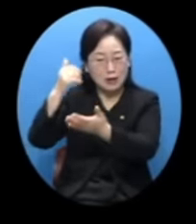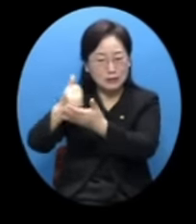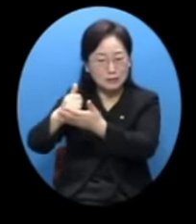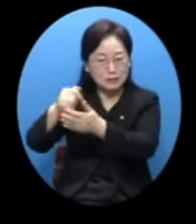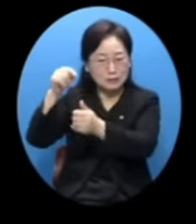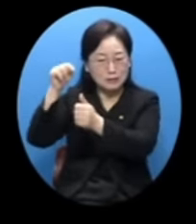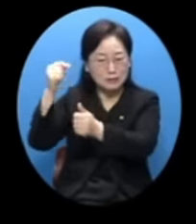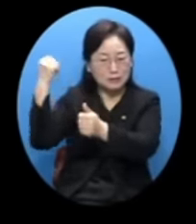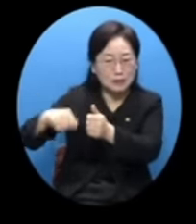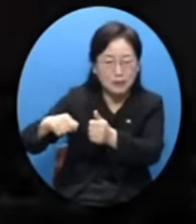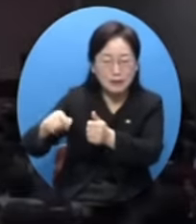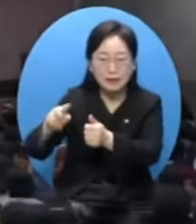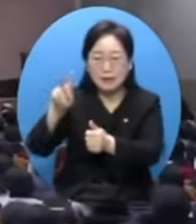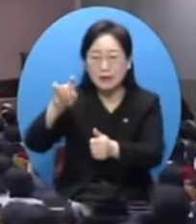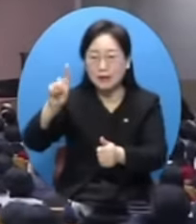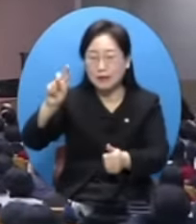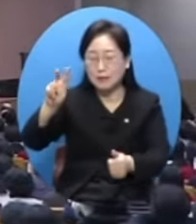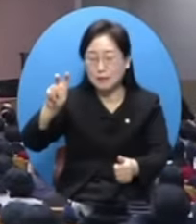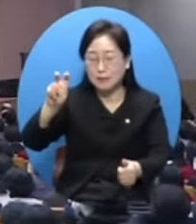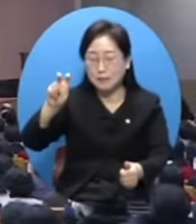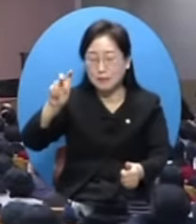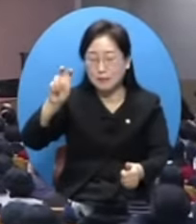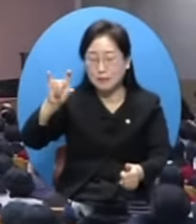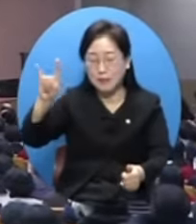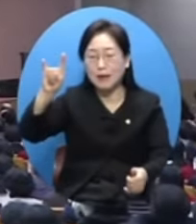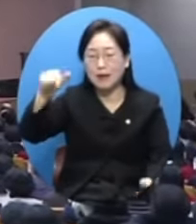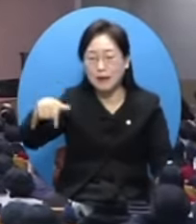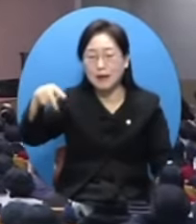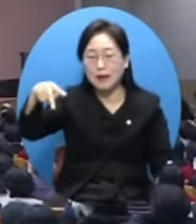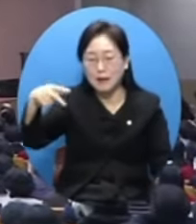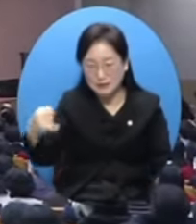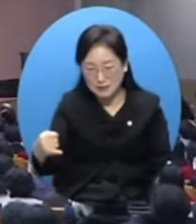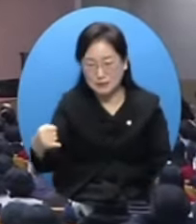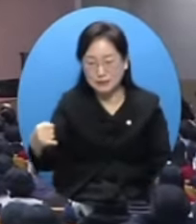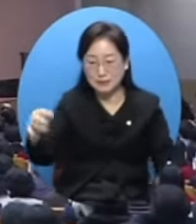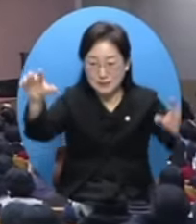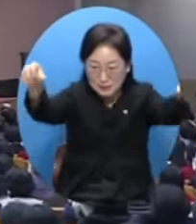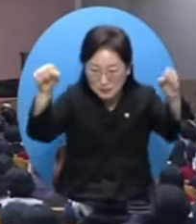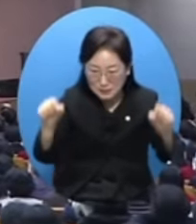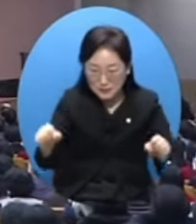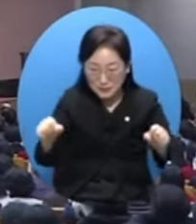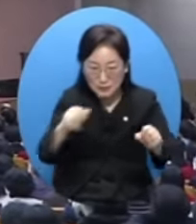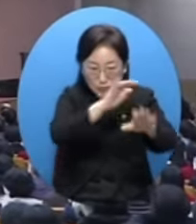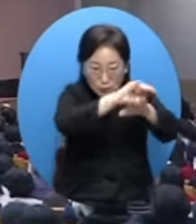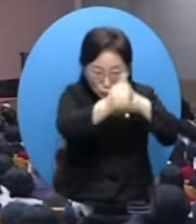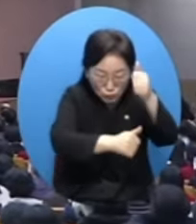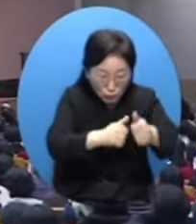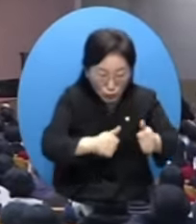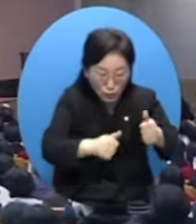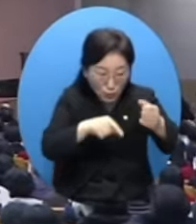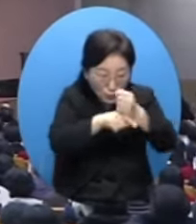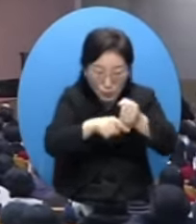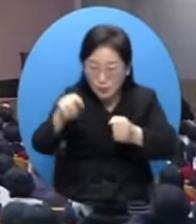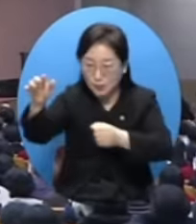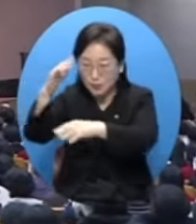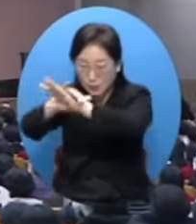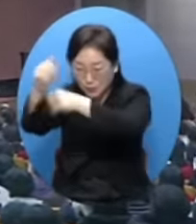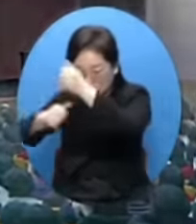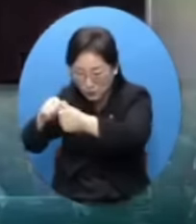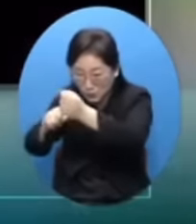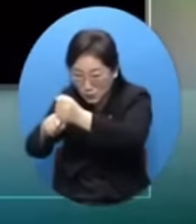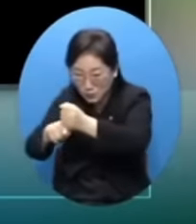살지 않았던 맥주와의 삶의 그 후손을 연구해 보니까 맥스의의 5대 걸친